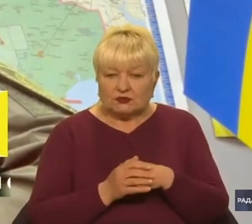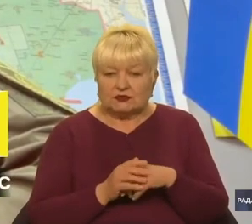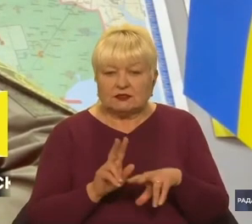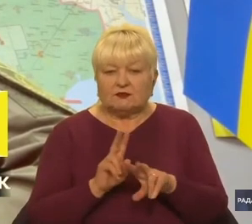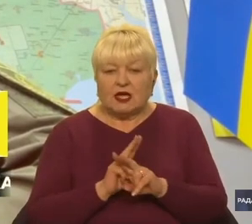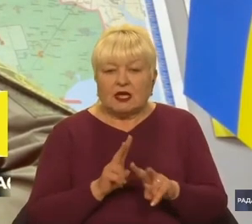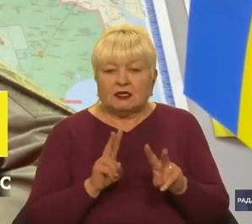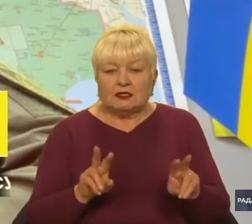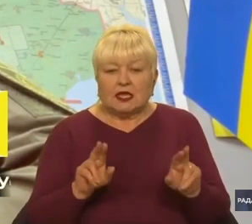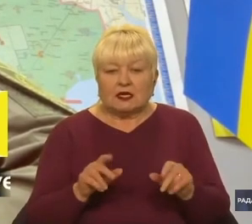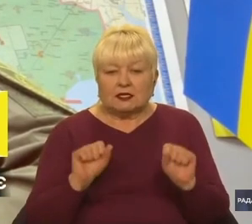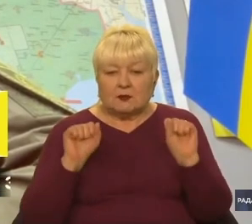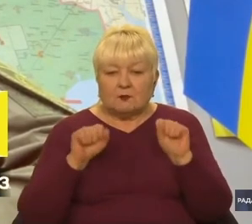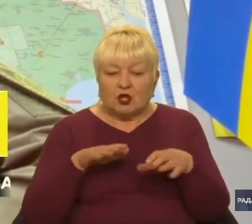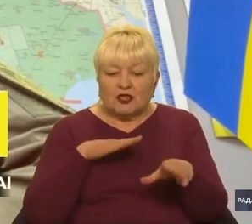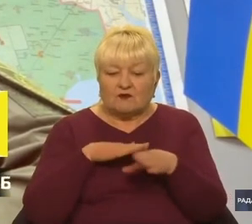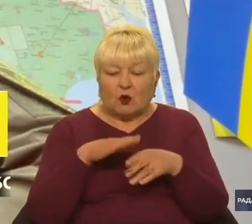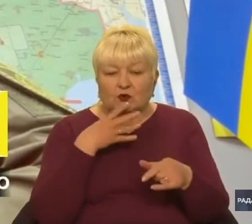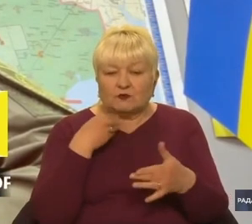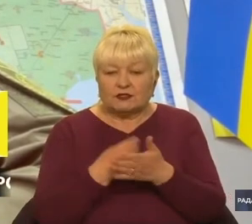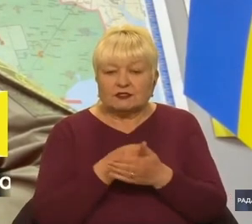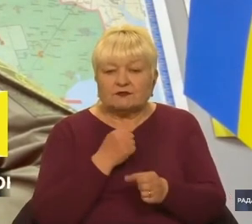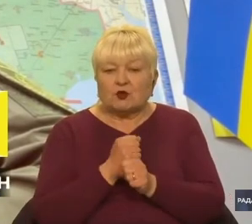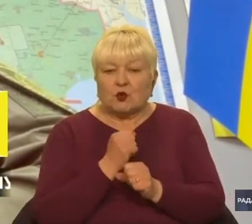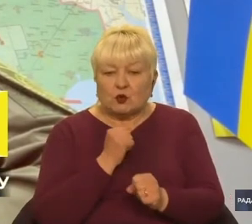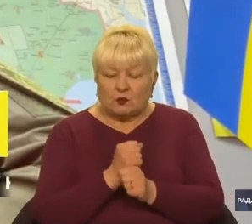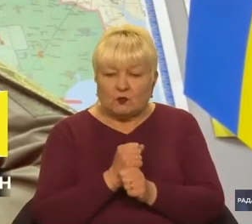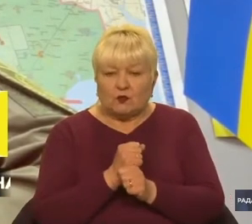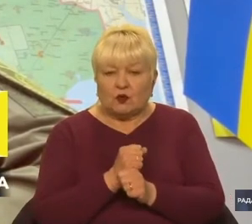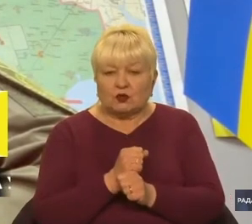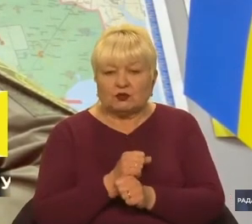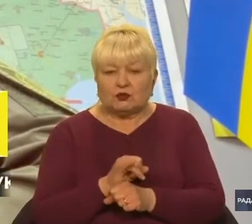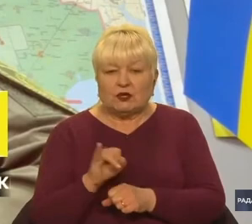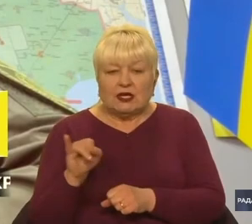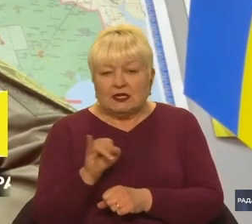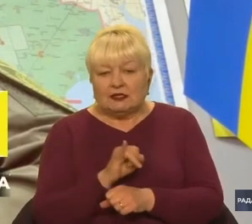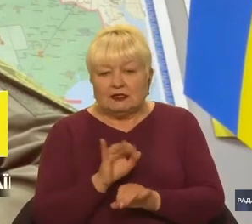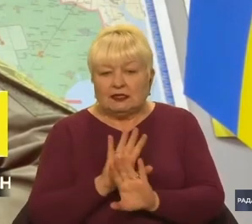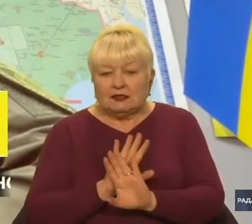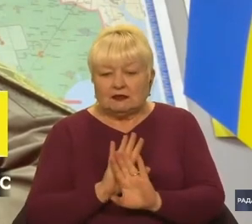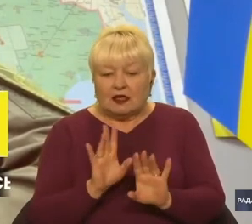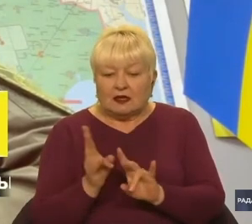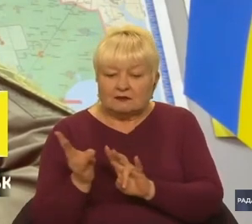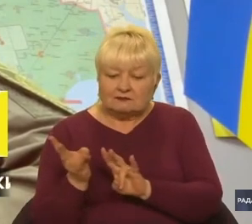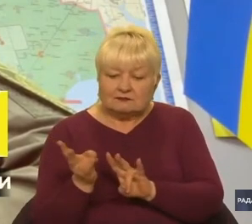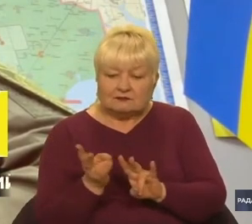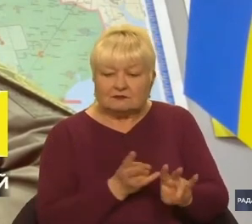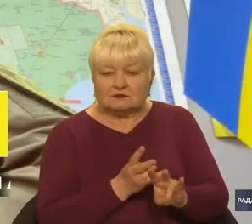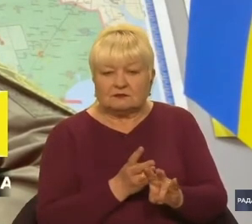б змогли виконати свою роботу і не наразити цивільних людей на небезпеку.